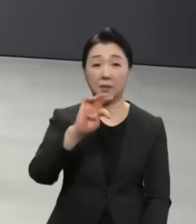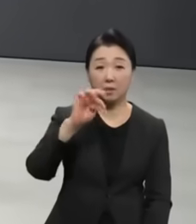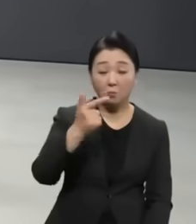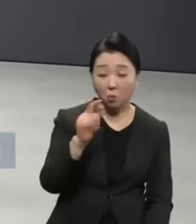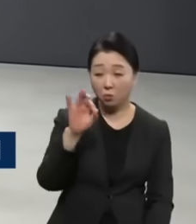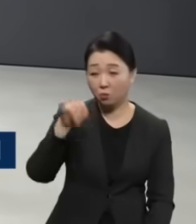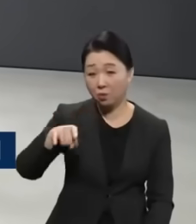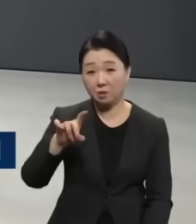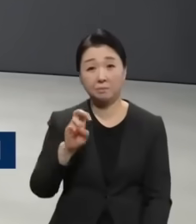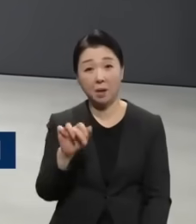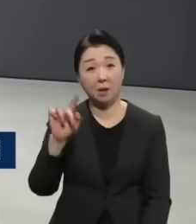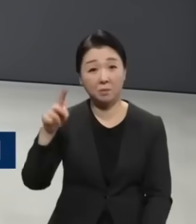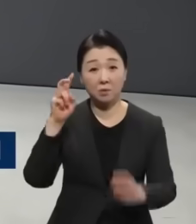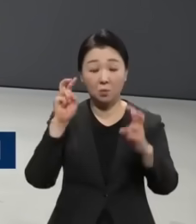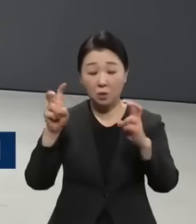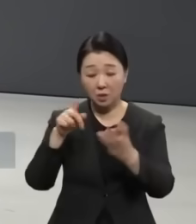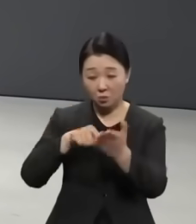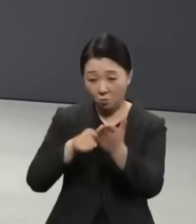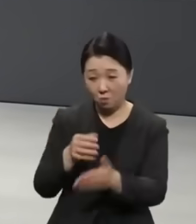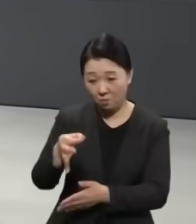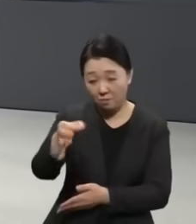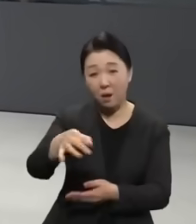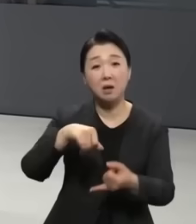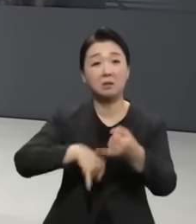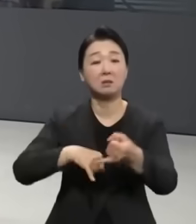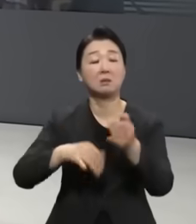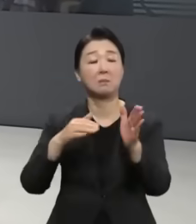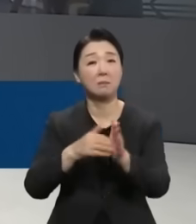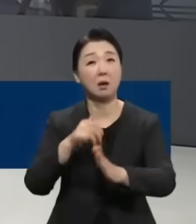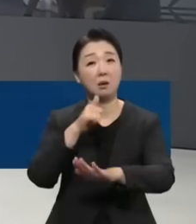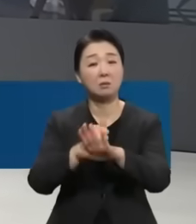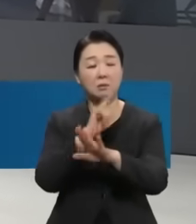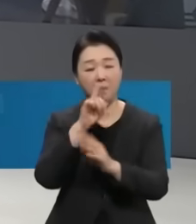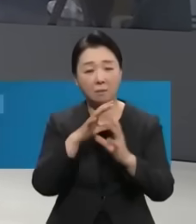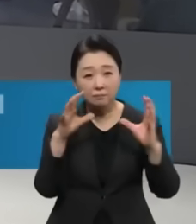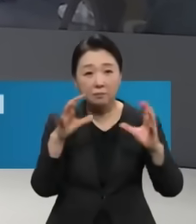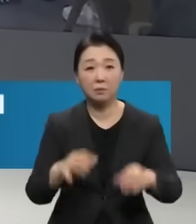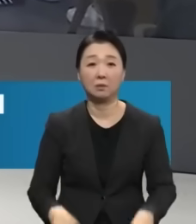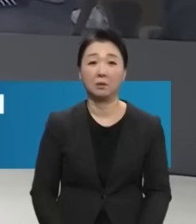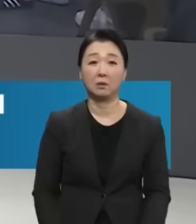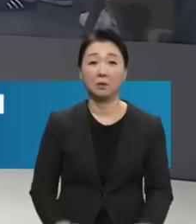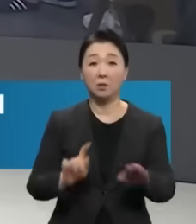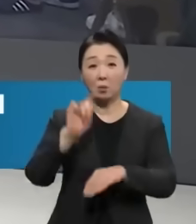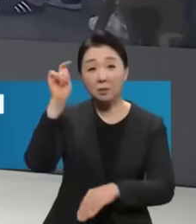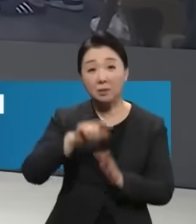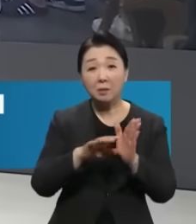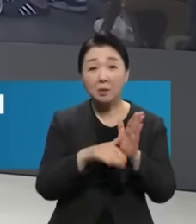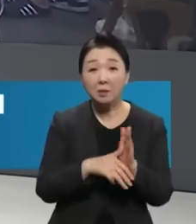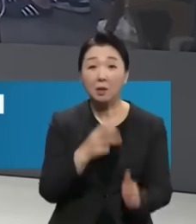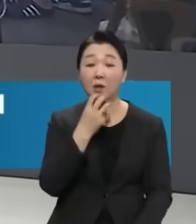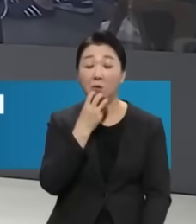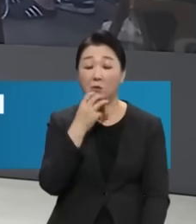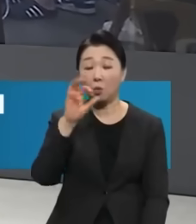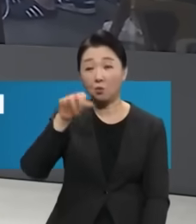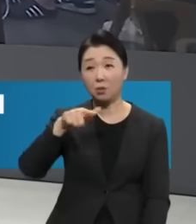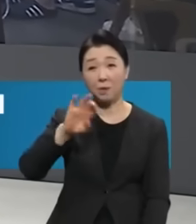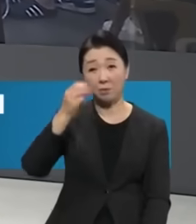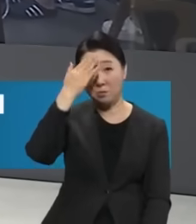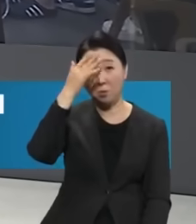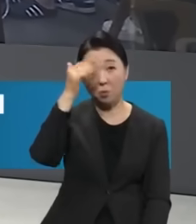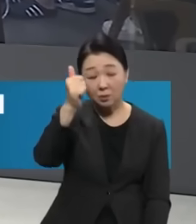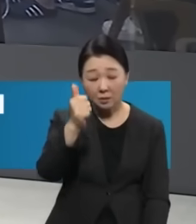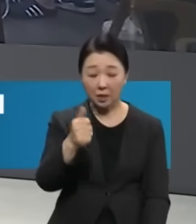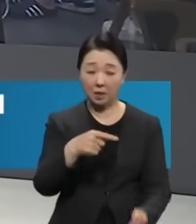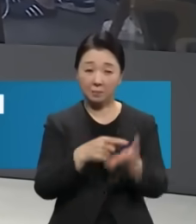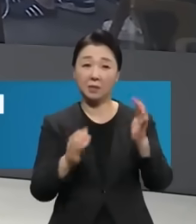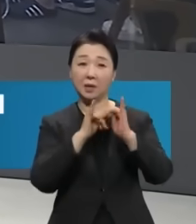티몬과 위메프의 정산 지연 사태 파장이 커지고 있습니다. 오늘 새벽에는 서울 위메프 본사에 피해자 수백 명이